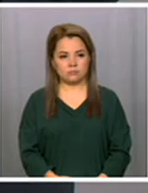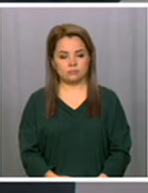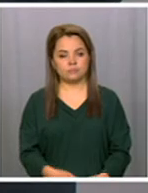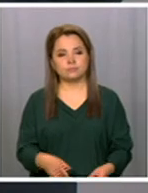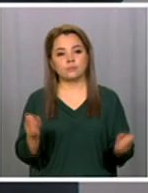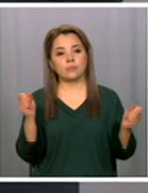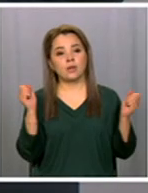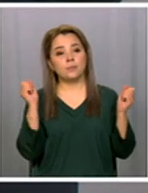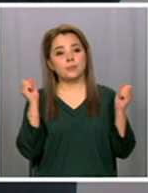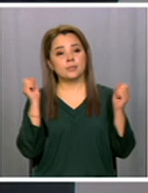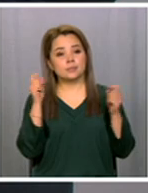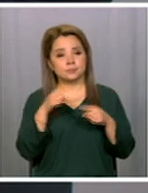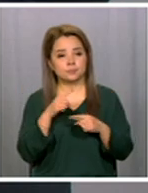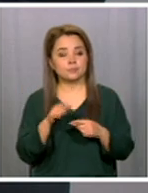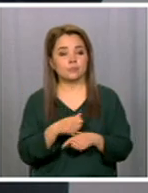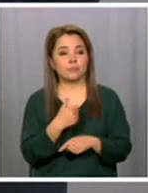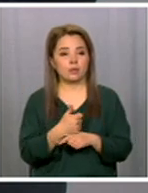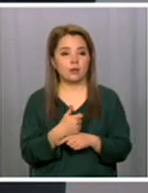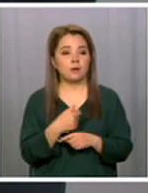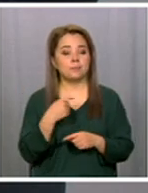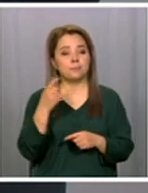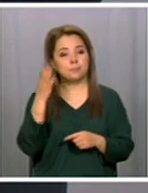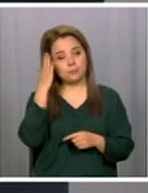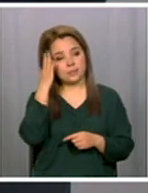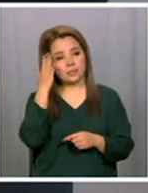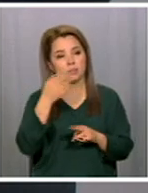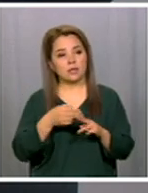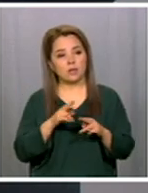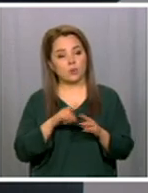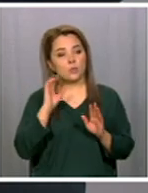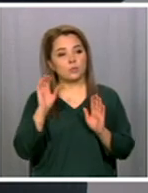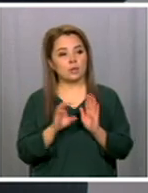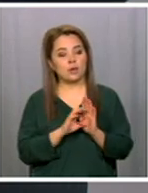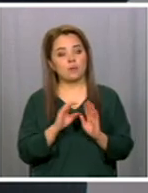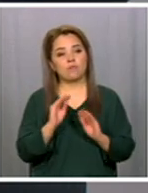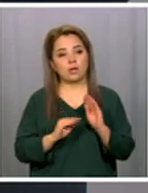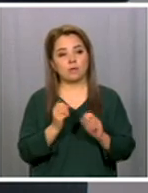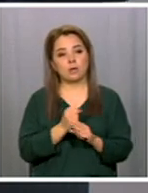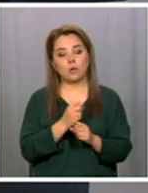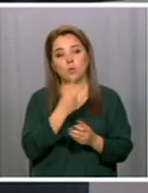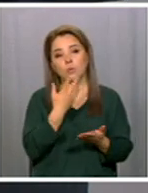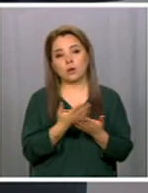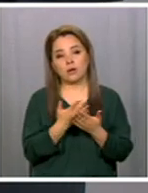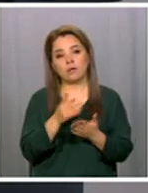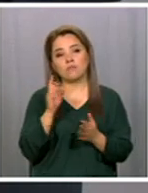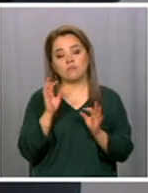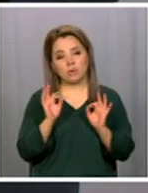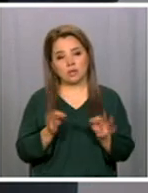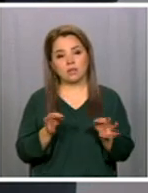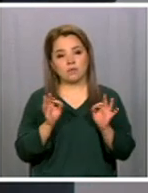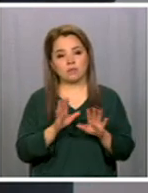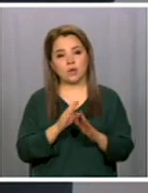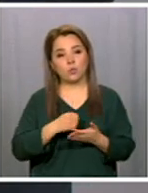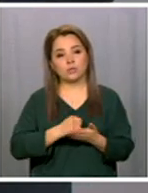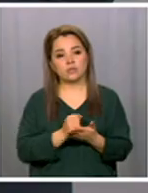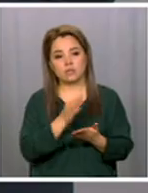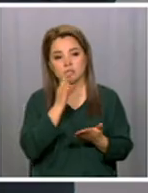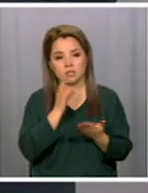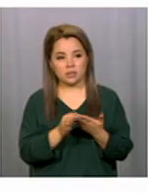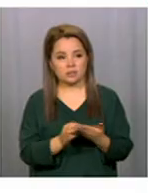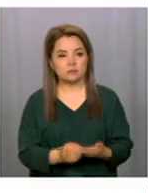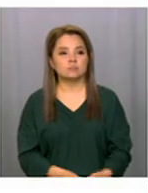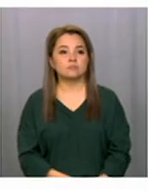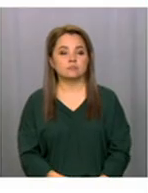Определите основную мысль прослушанного фрагмента, указывая верный или неверные утверждения.